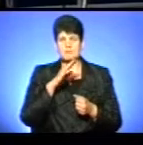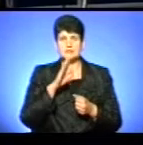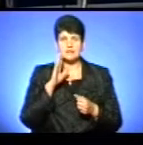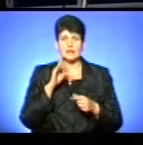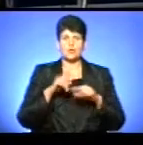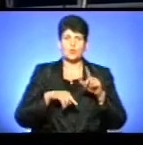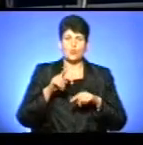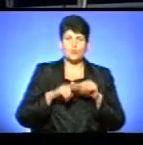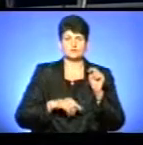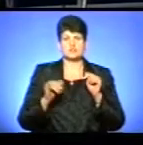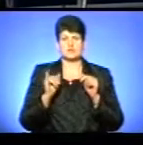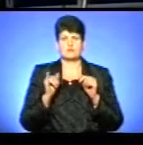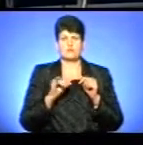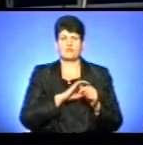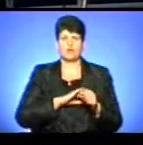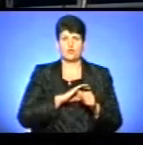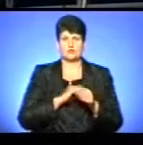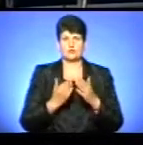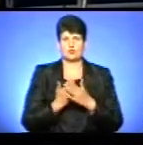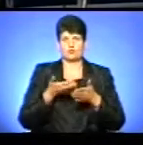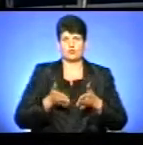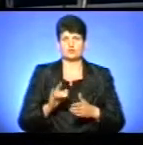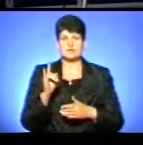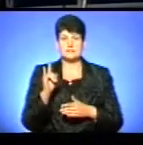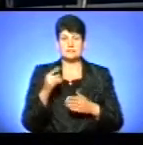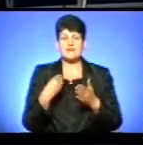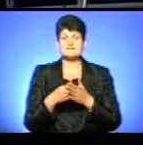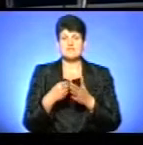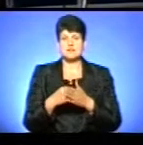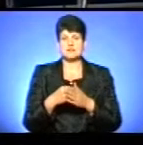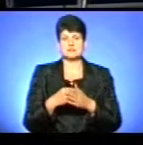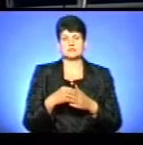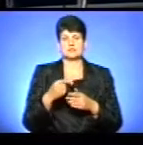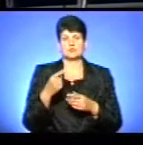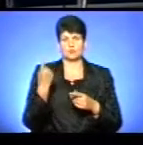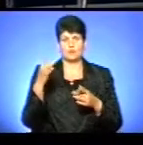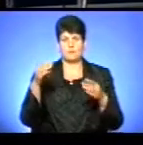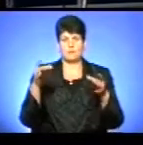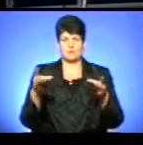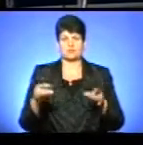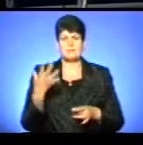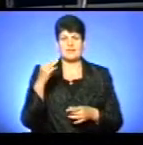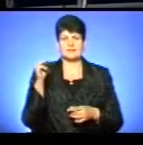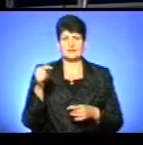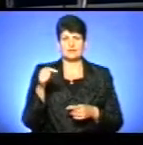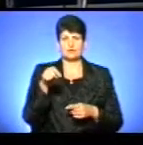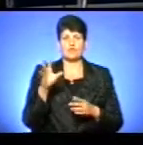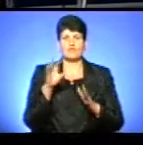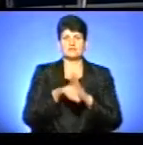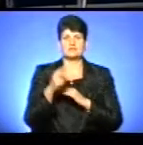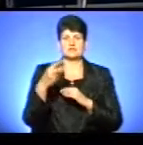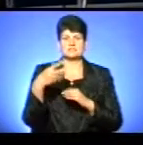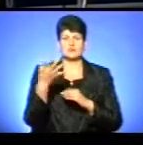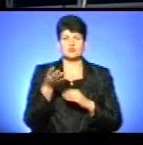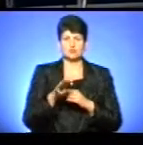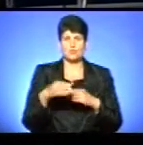або ж патронатний вихователь новонародженої дитини. Вартість одного пакунка – 5 тисяч гривень. У нього входитиме 25 речей.